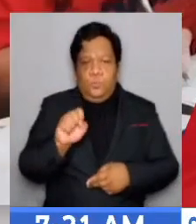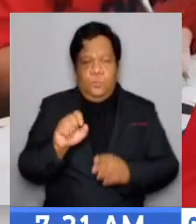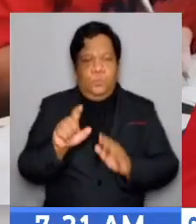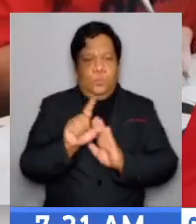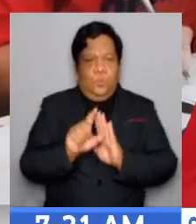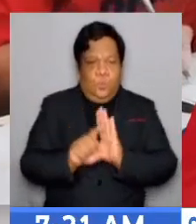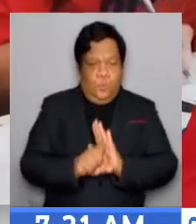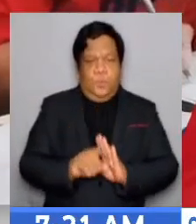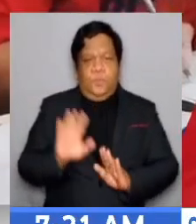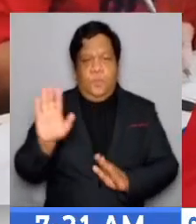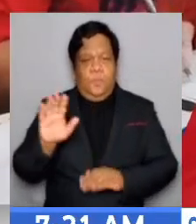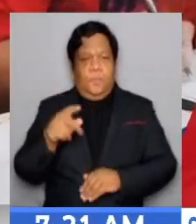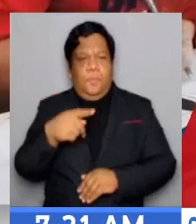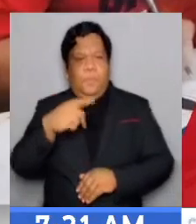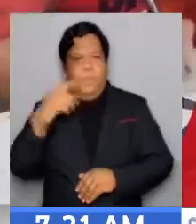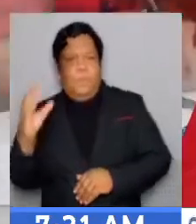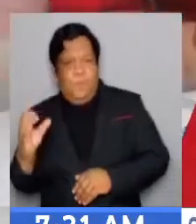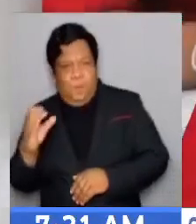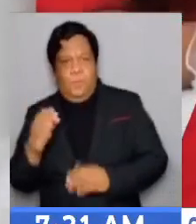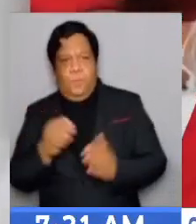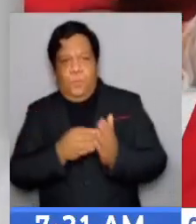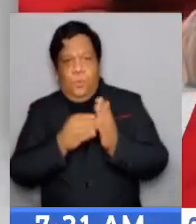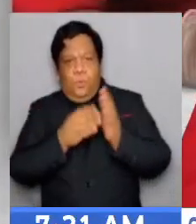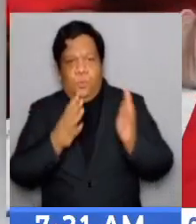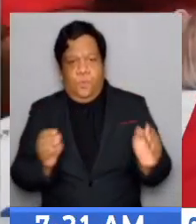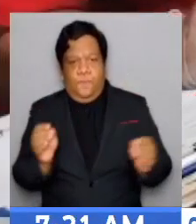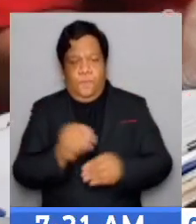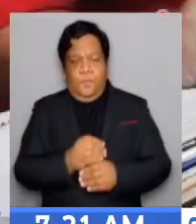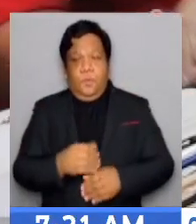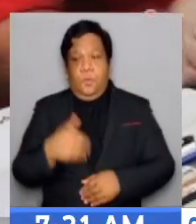Office. Sa Nobyembre, nakatakda ang paunang investigasyon.